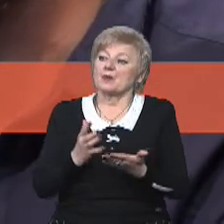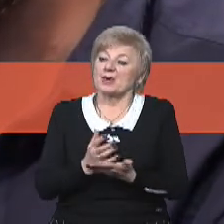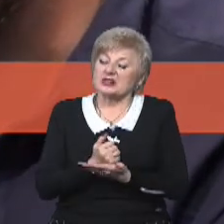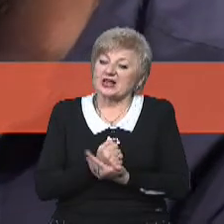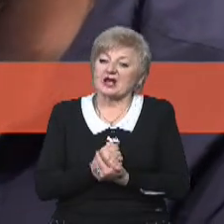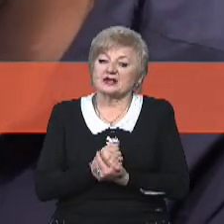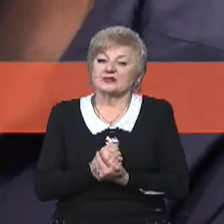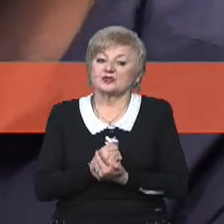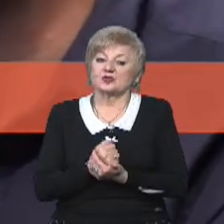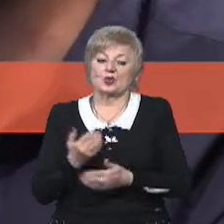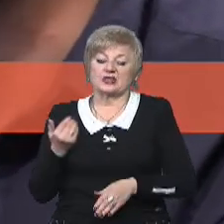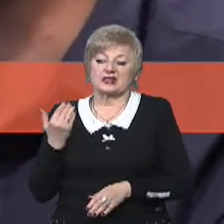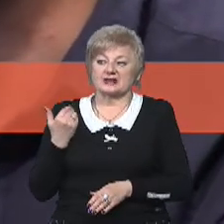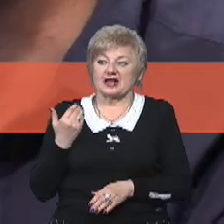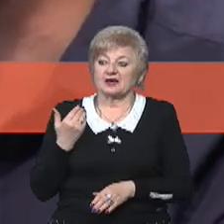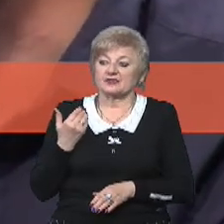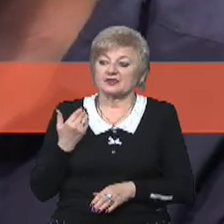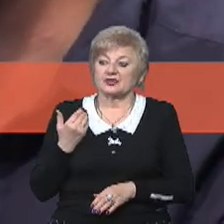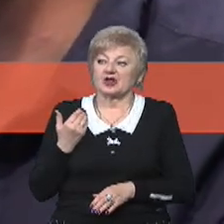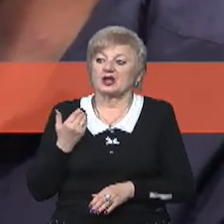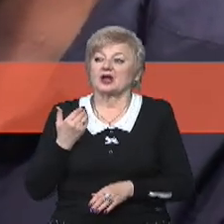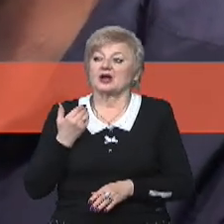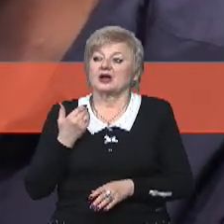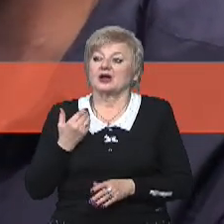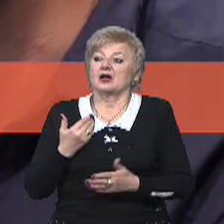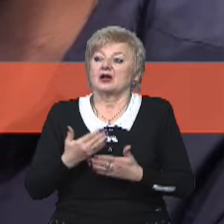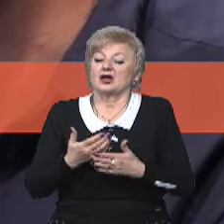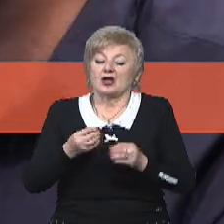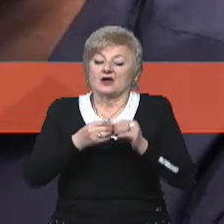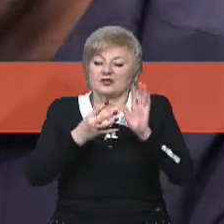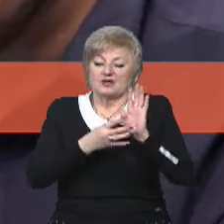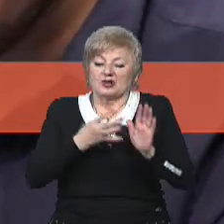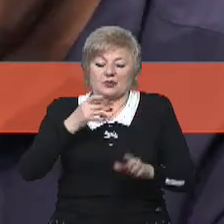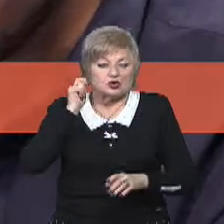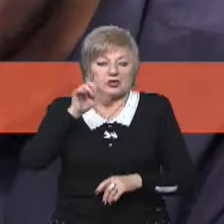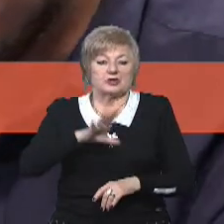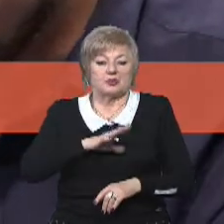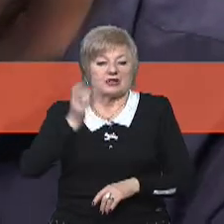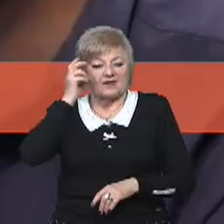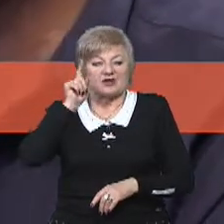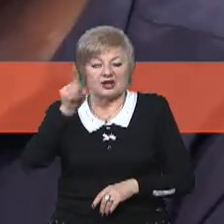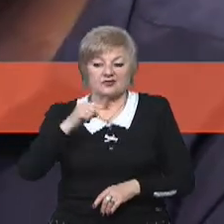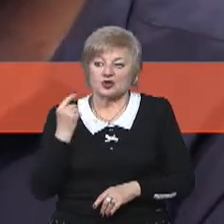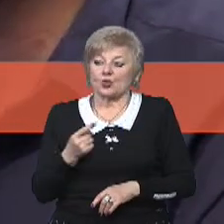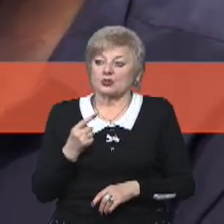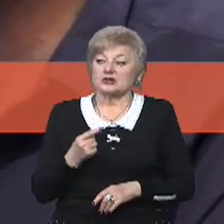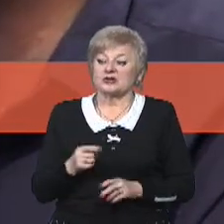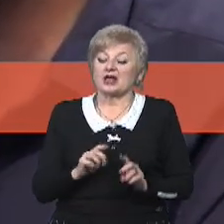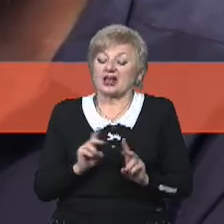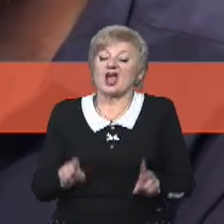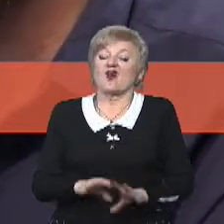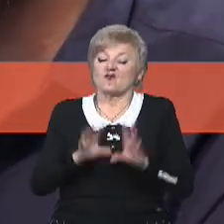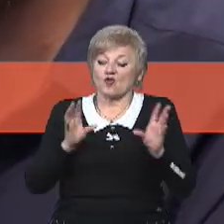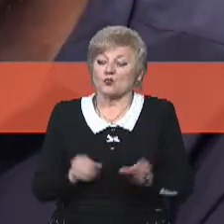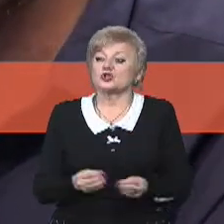ось нещодавно, а Сумській області аж в 19 столітті, так. Яке загалом